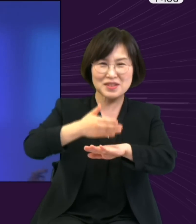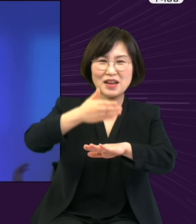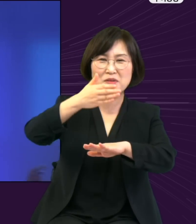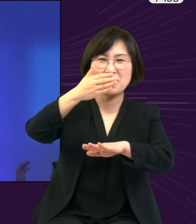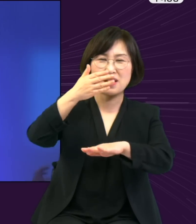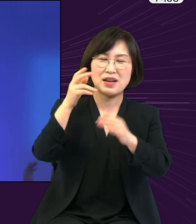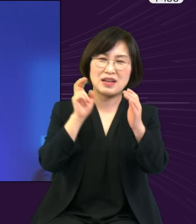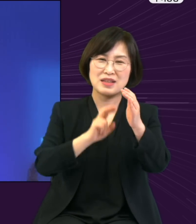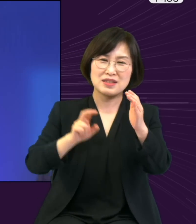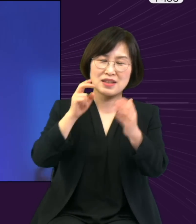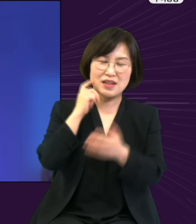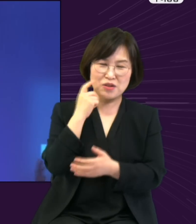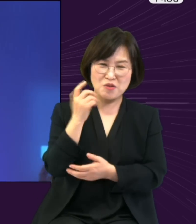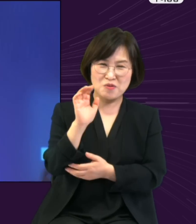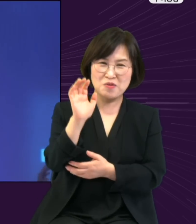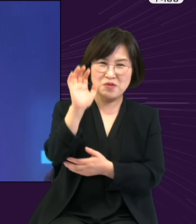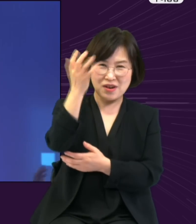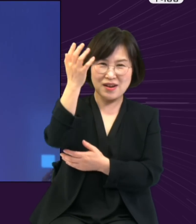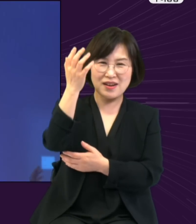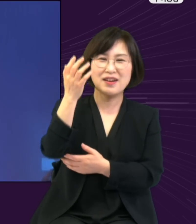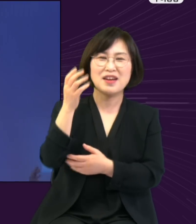찬양과 영광의 박수를 드리며 나아갑니다.